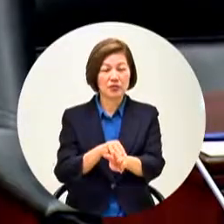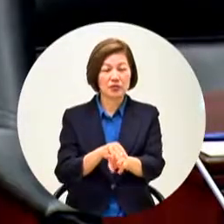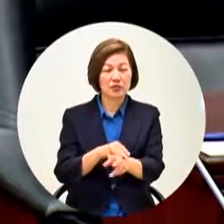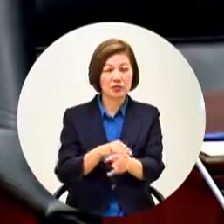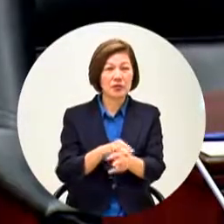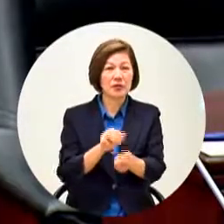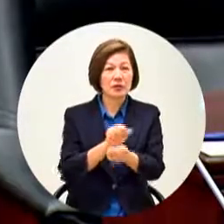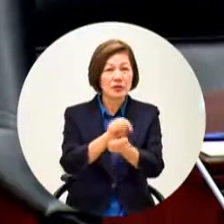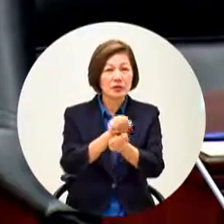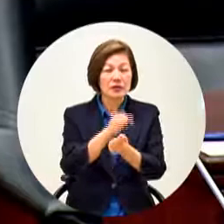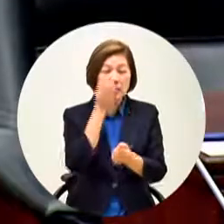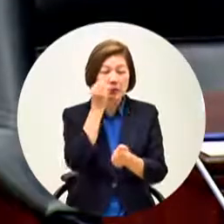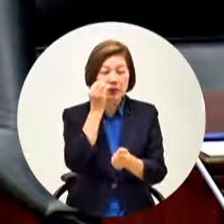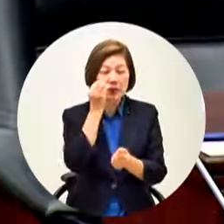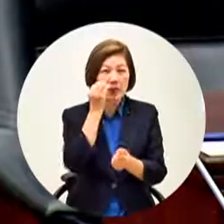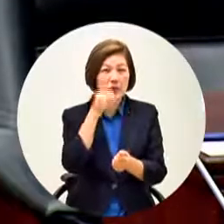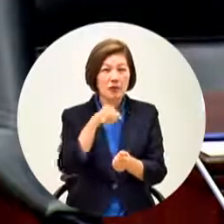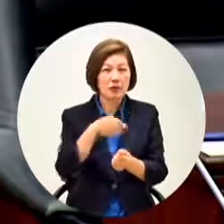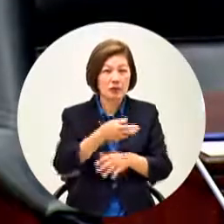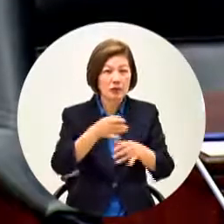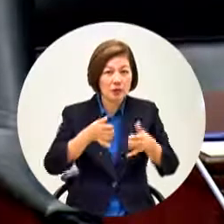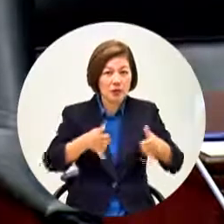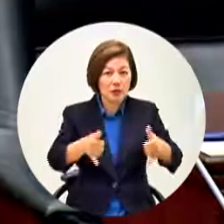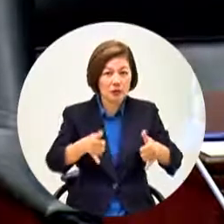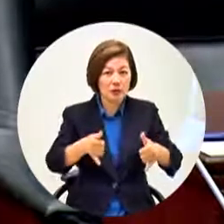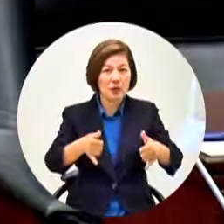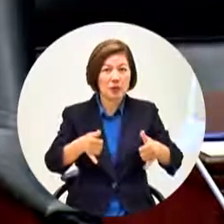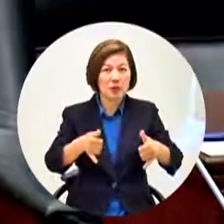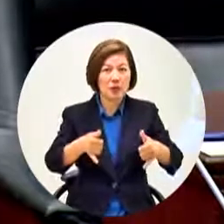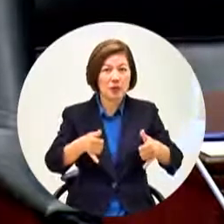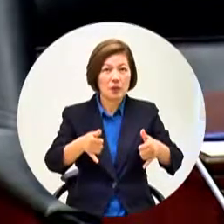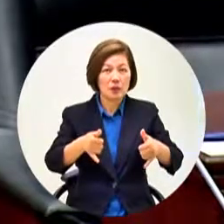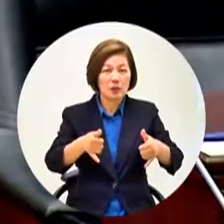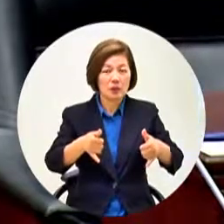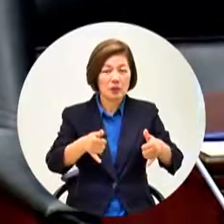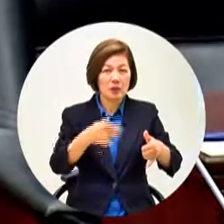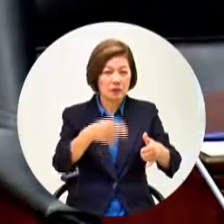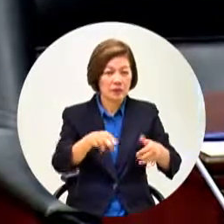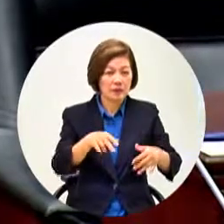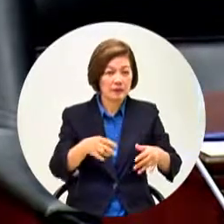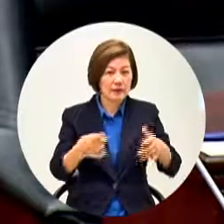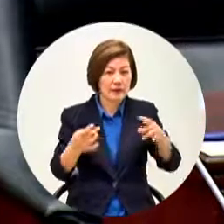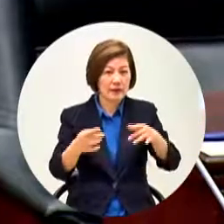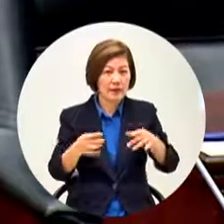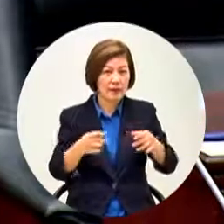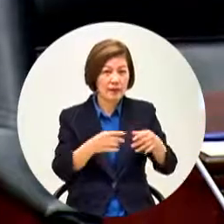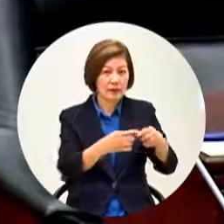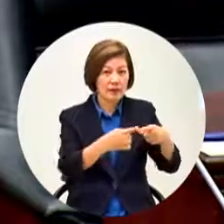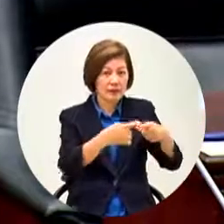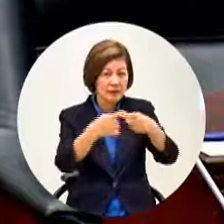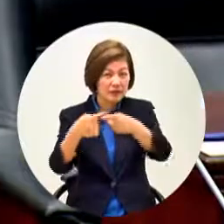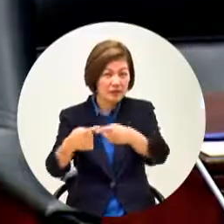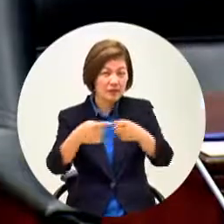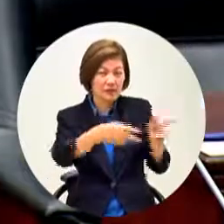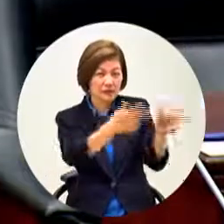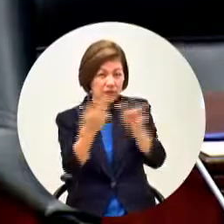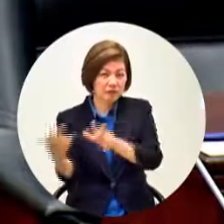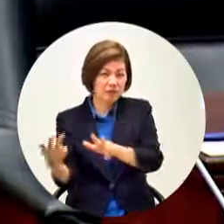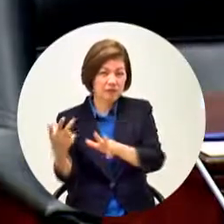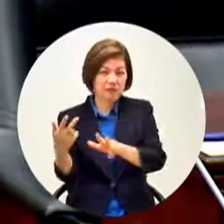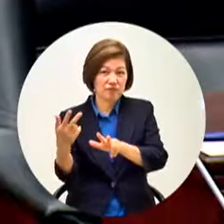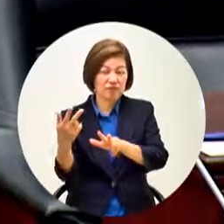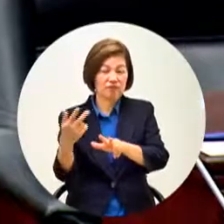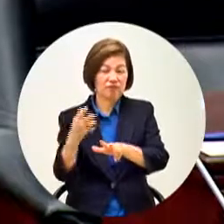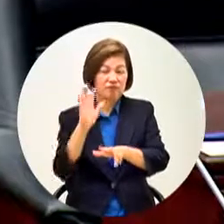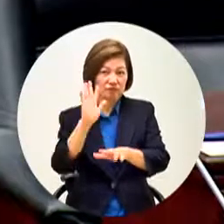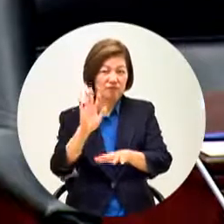号下骹，也是我接这条做工程的迄个桥顶，百姓